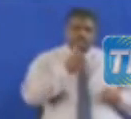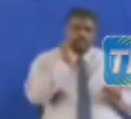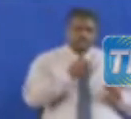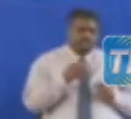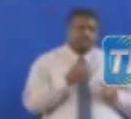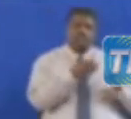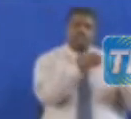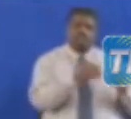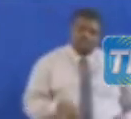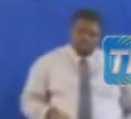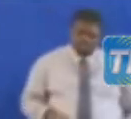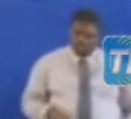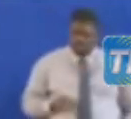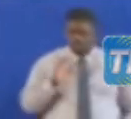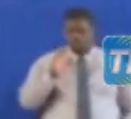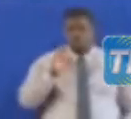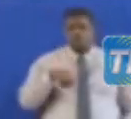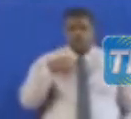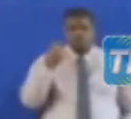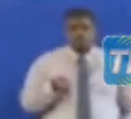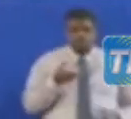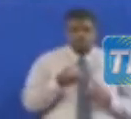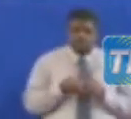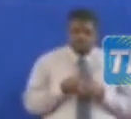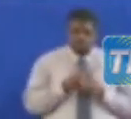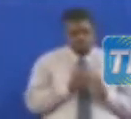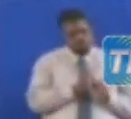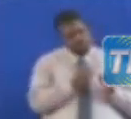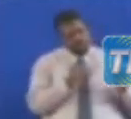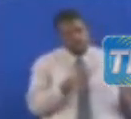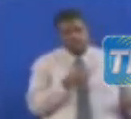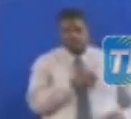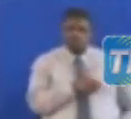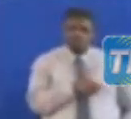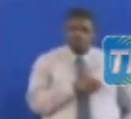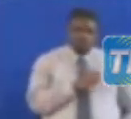mitaa, kwa mwaka ujao wa fedha ofisi ya Rais Temisemi tumetengewa shilingi bilioni